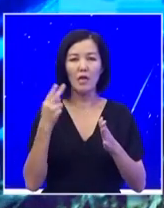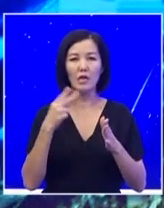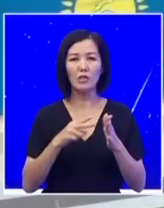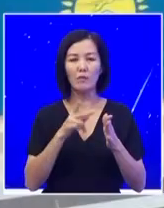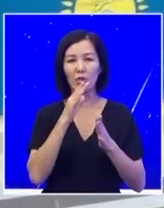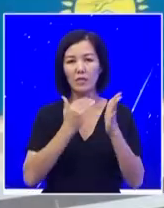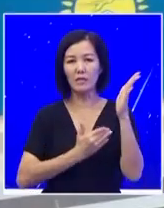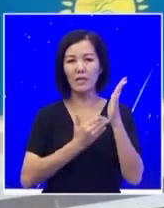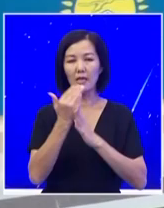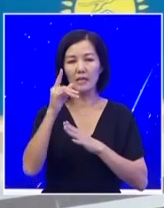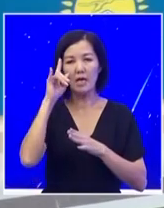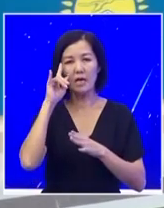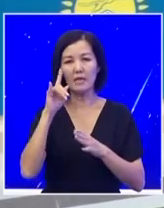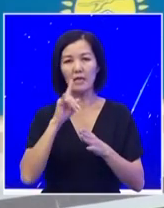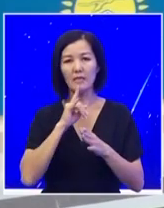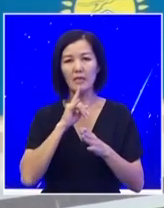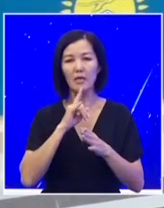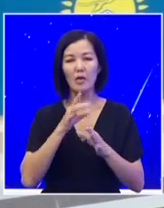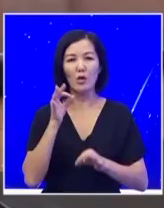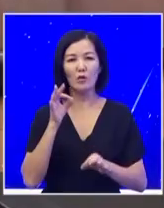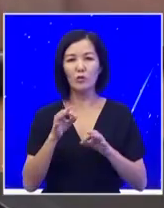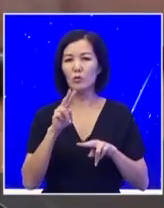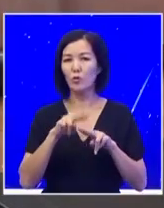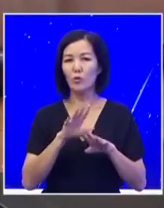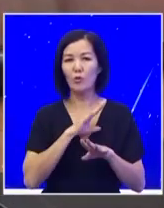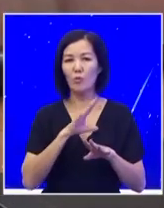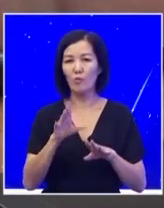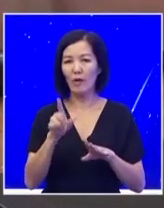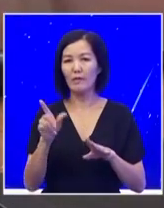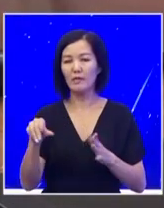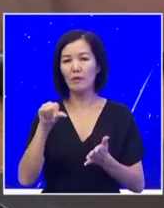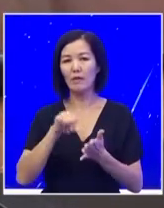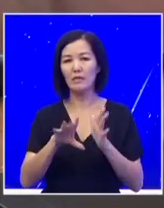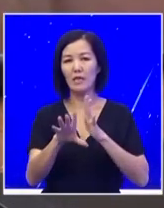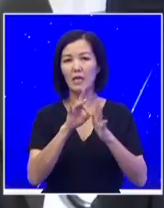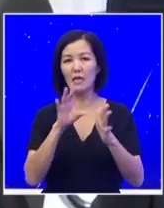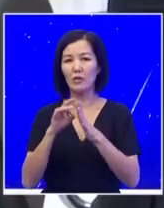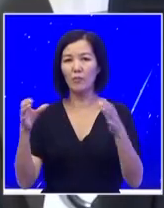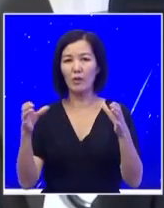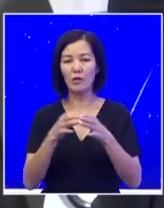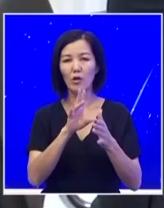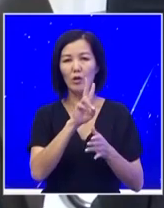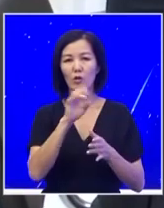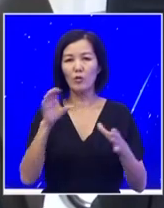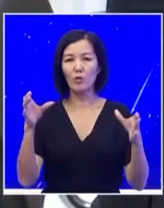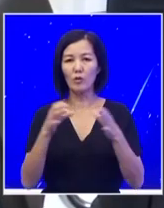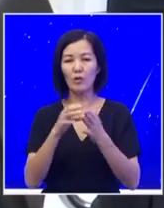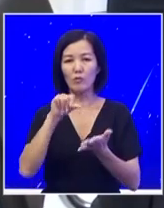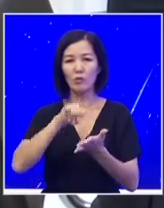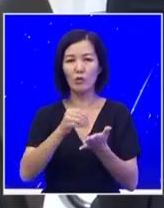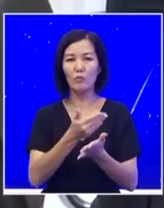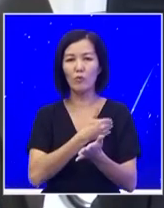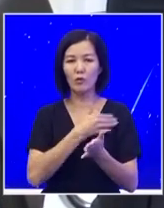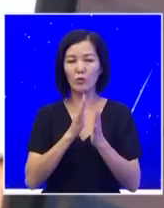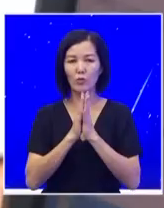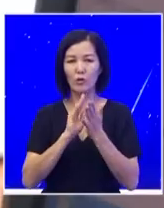асқан Қазақстан Республикасының бұрын соңды сотты болмаған азаматтар қатысалады. Іріктеу тек партия өкілдері ғана емес, нұротанға мүше болғысы келетіндер де